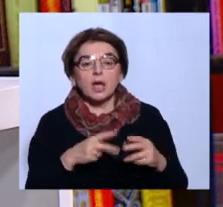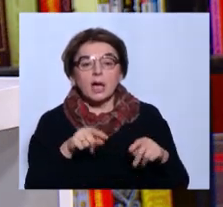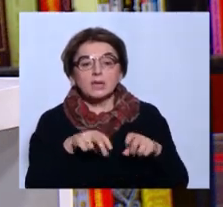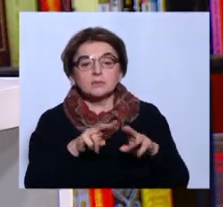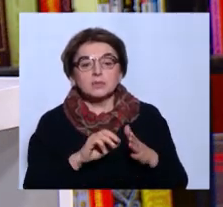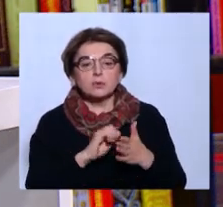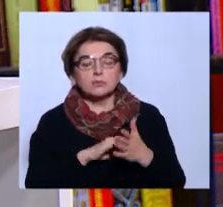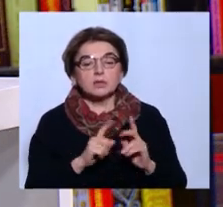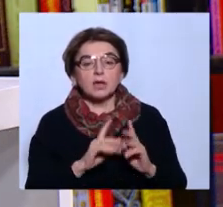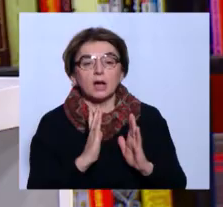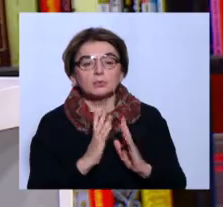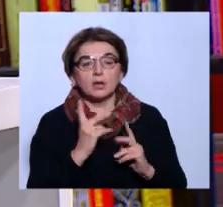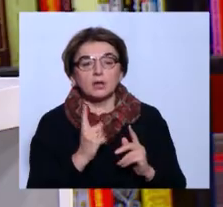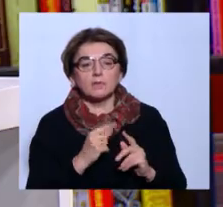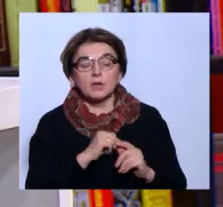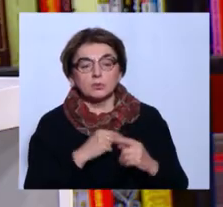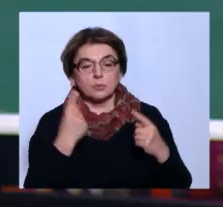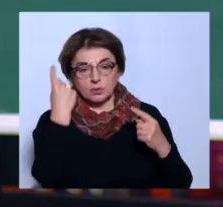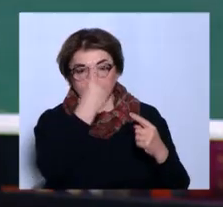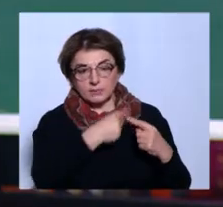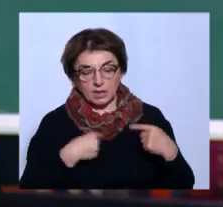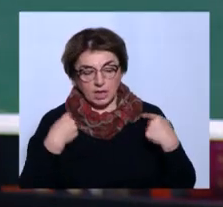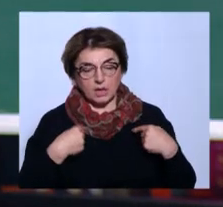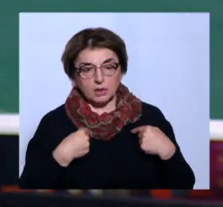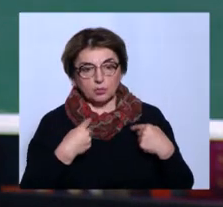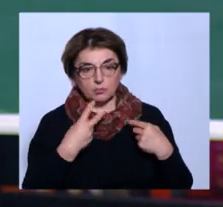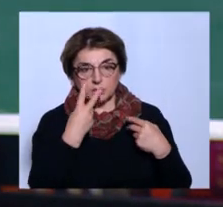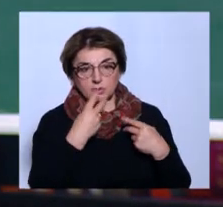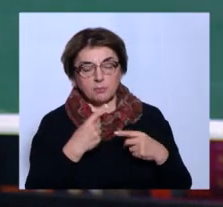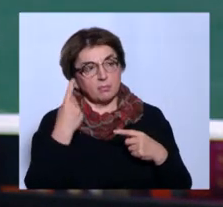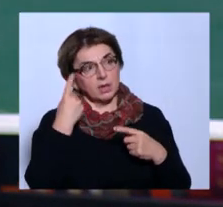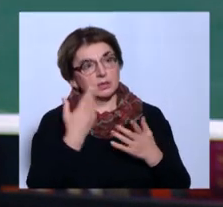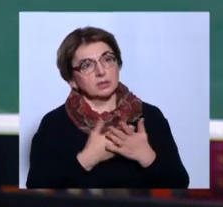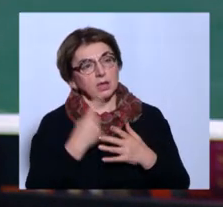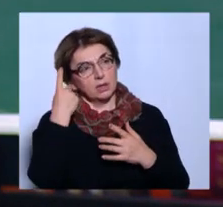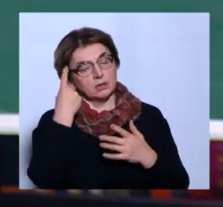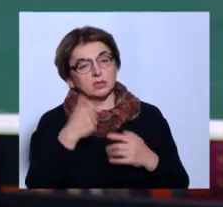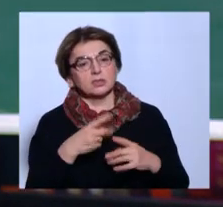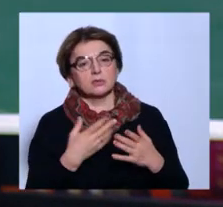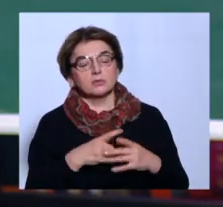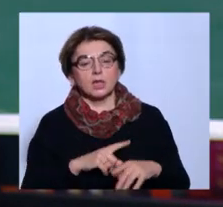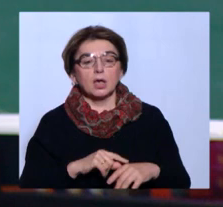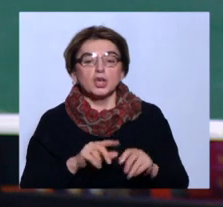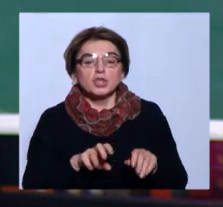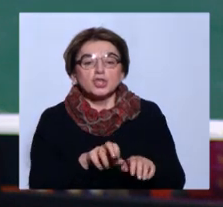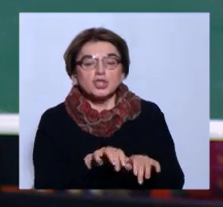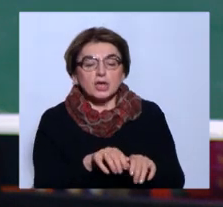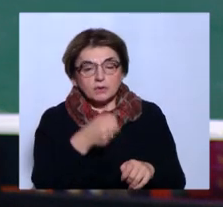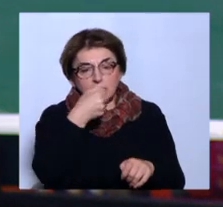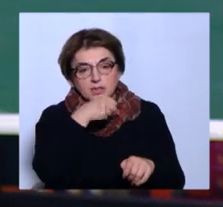კრიტერიუმში? აქ იგულისხმება გარეგნული ნიშანთვისება. ეხლა მაგალითად არავის არ მოუვა აზრად, რომ დავუშვათ, ჭიანჭველა და